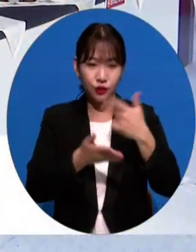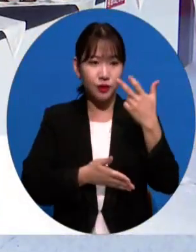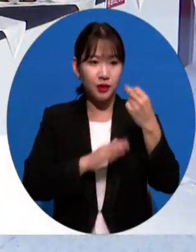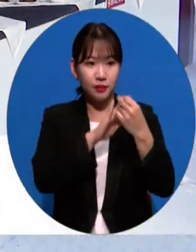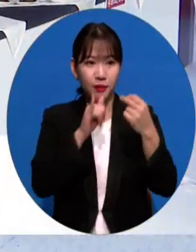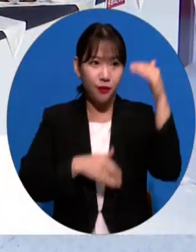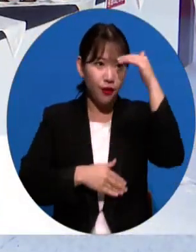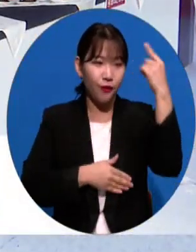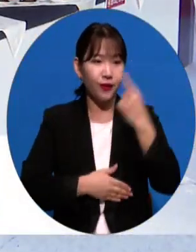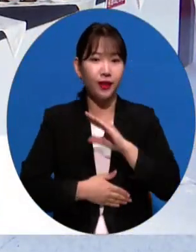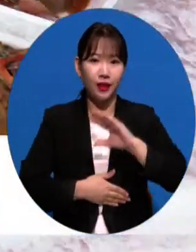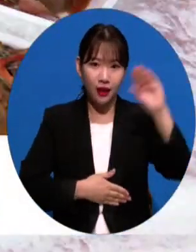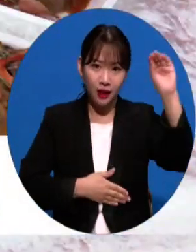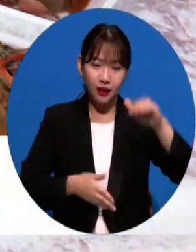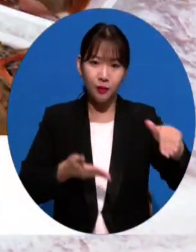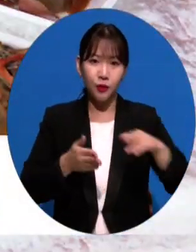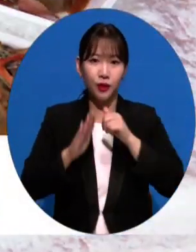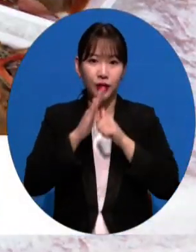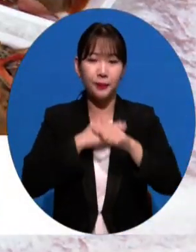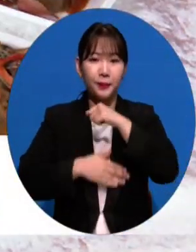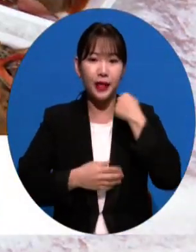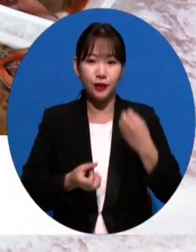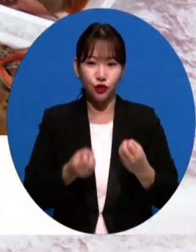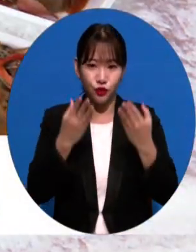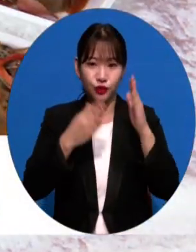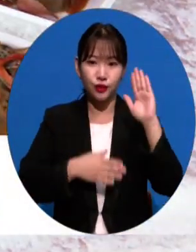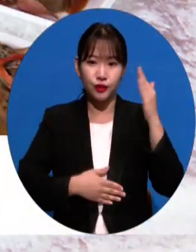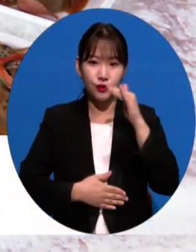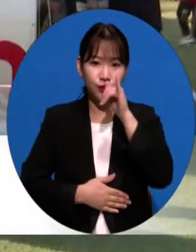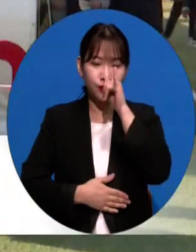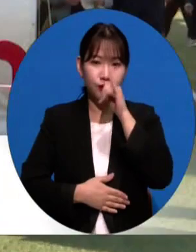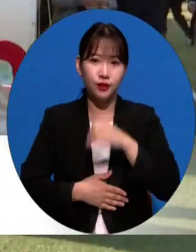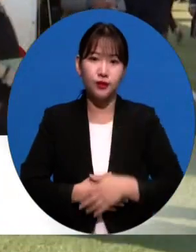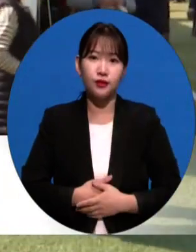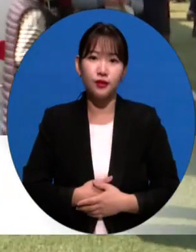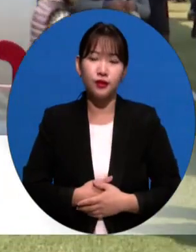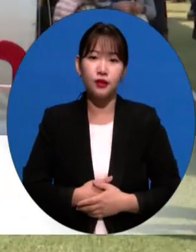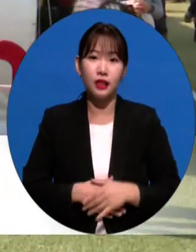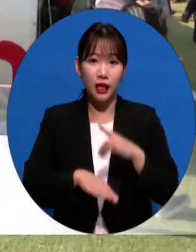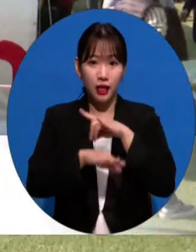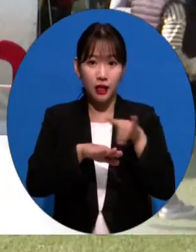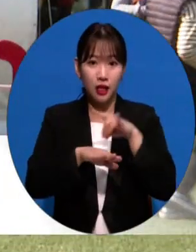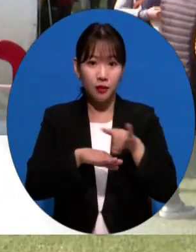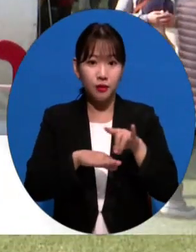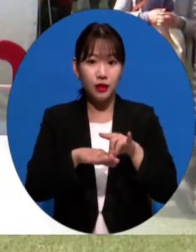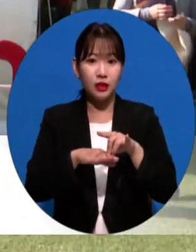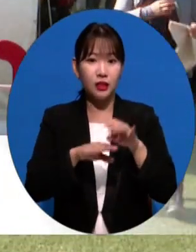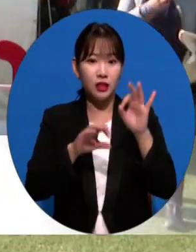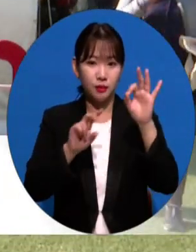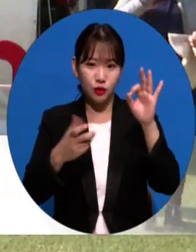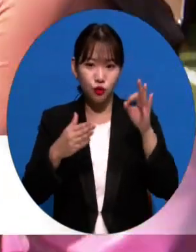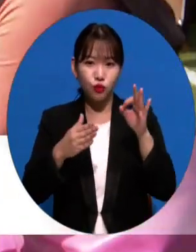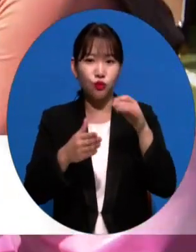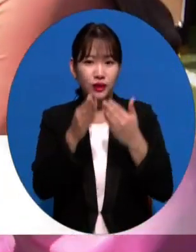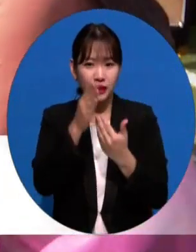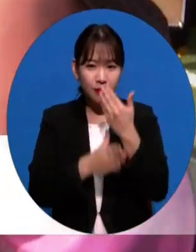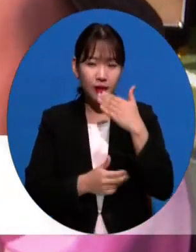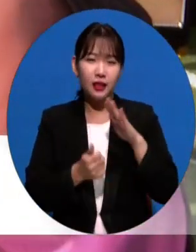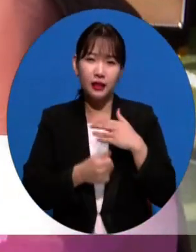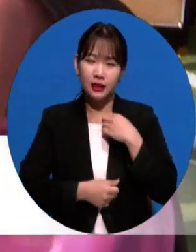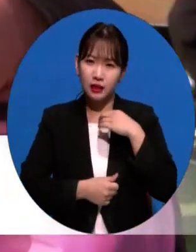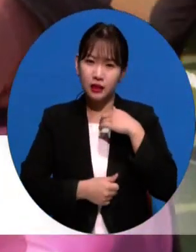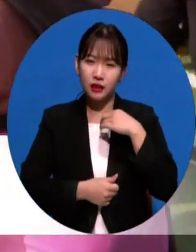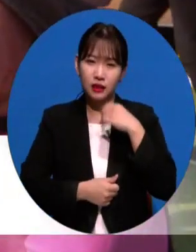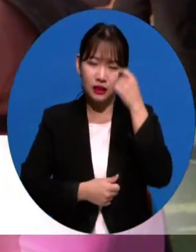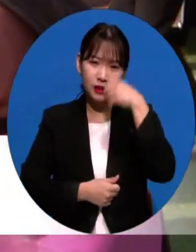명이 다녀가면서 남도의 대표 맛축제로 정착하고 있습니다. 해남군은 12구 참사를 애도하는 사회적 분위기를